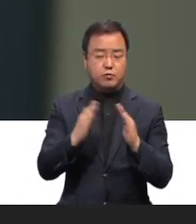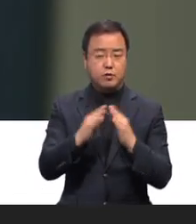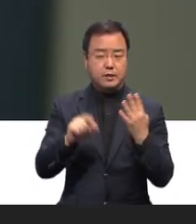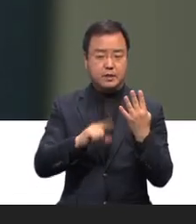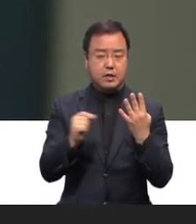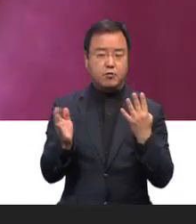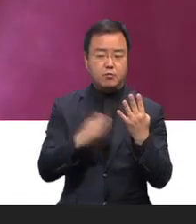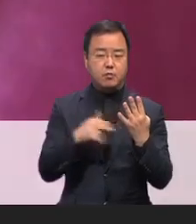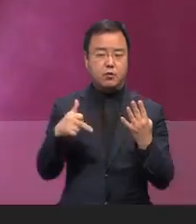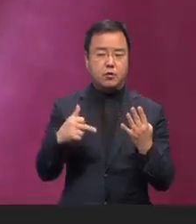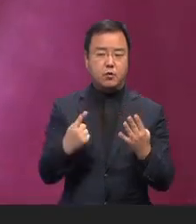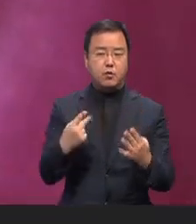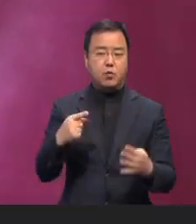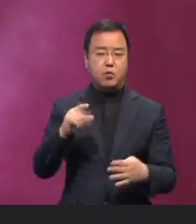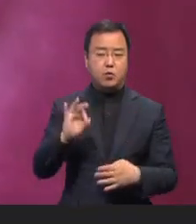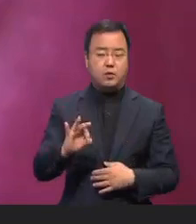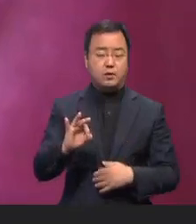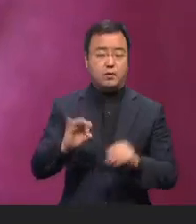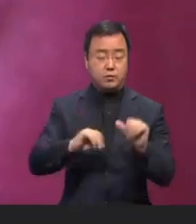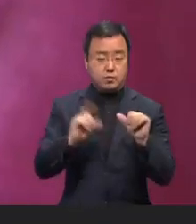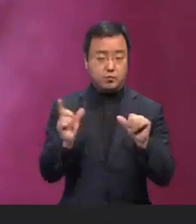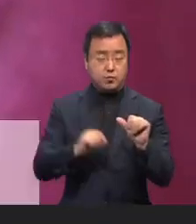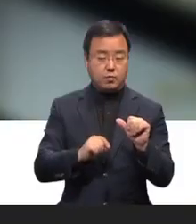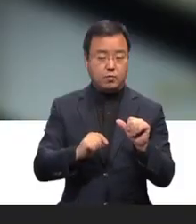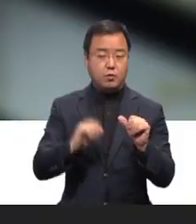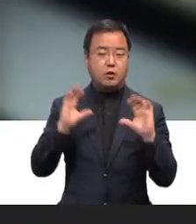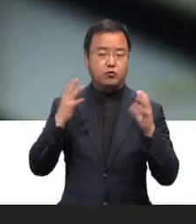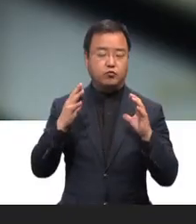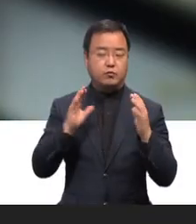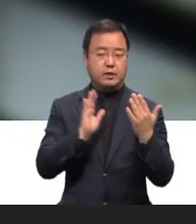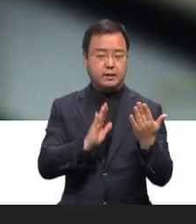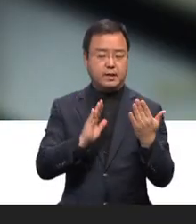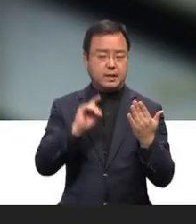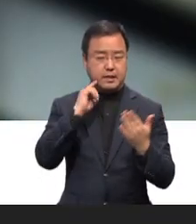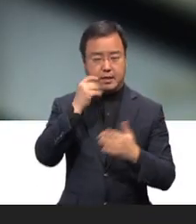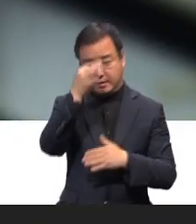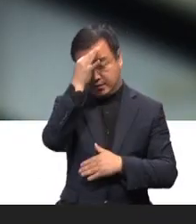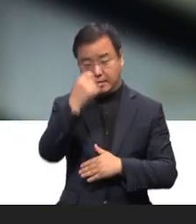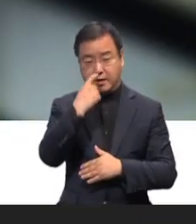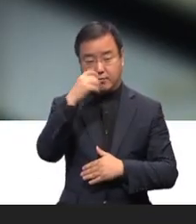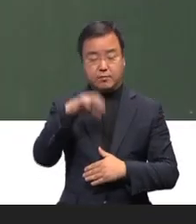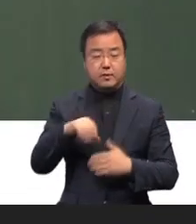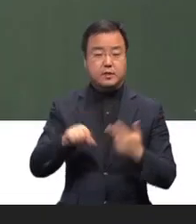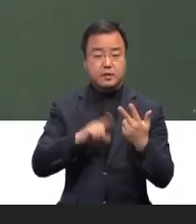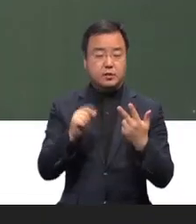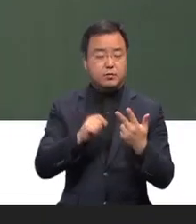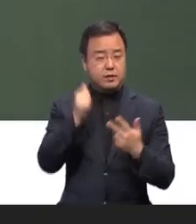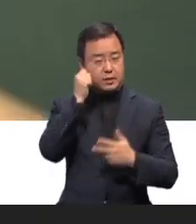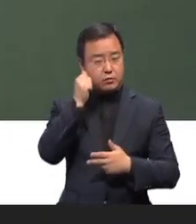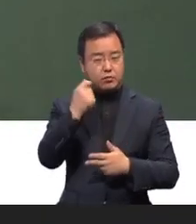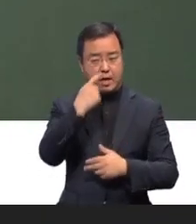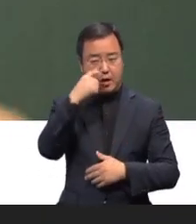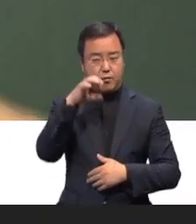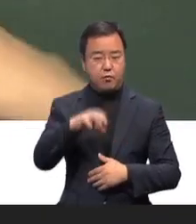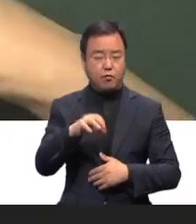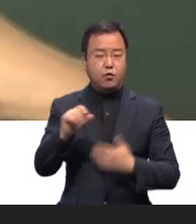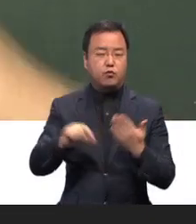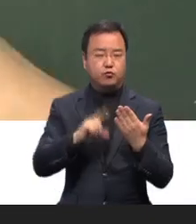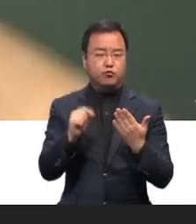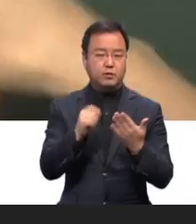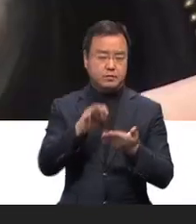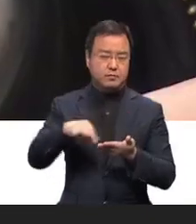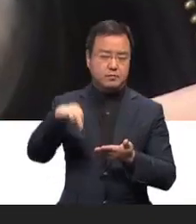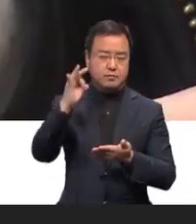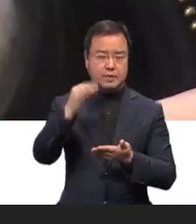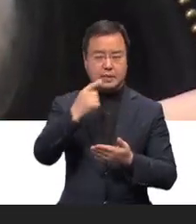늘 살핍니다 5월엔 유아 대상 예능 학원 7월은 기숙형 학원 9월은 고액 입시 컨설팅 등 11월까지